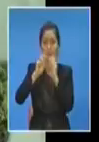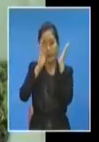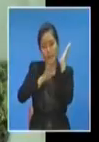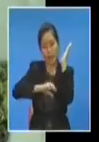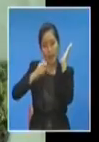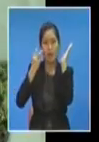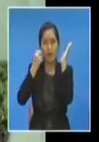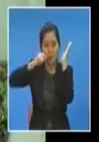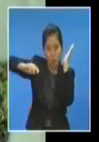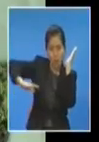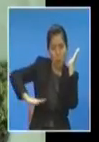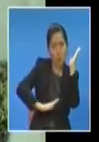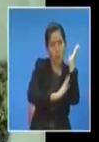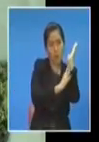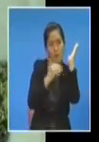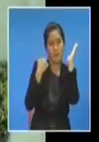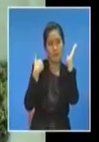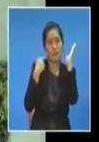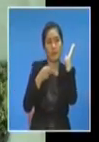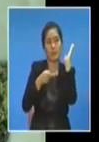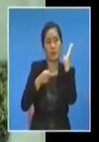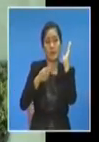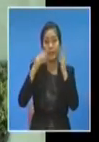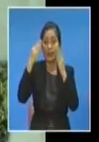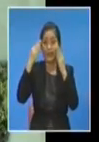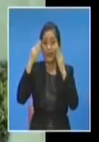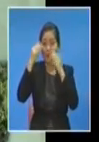เกิดแผ่นดินไหวในมหาสมุทรอินเดีย